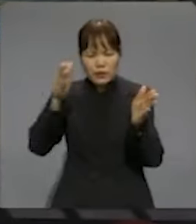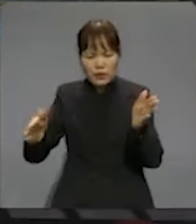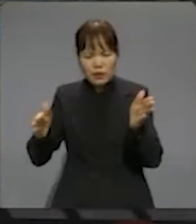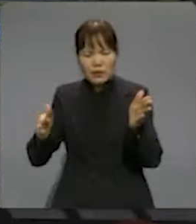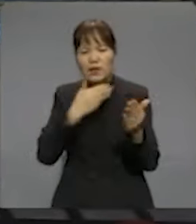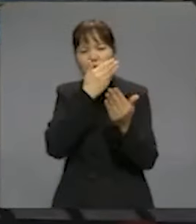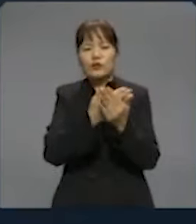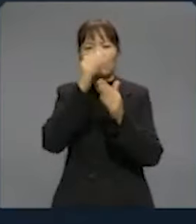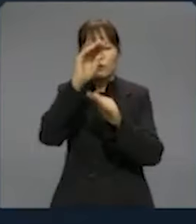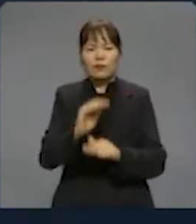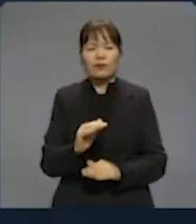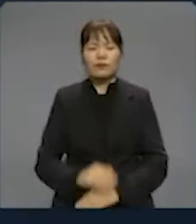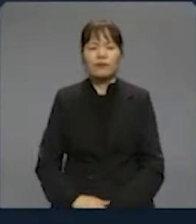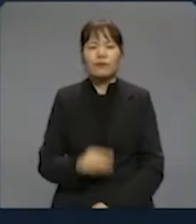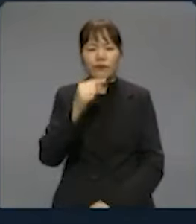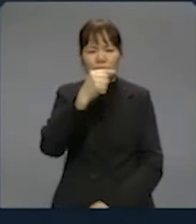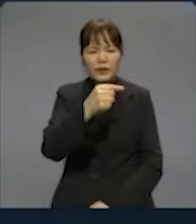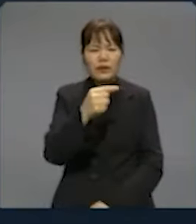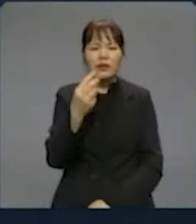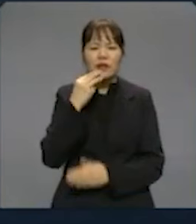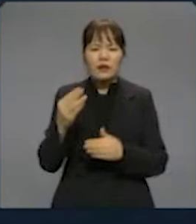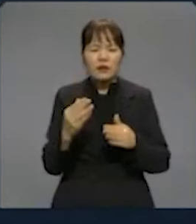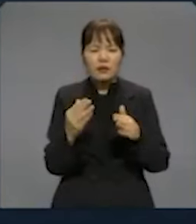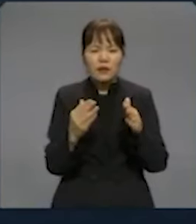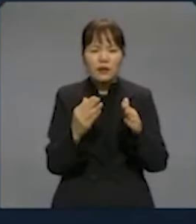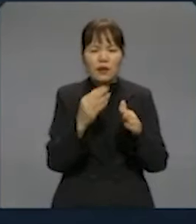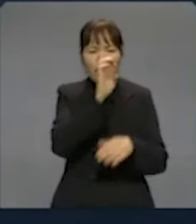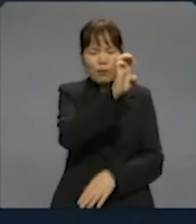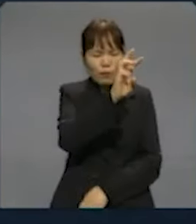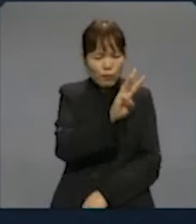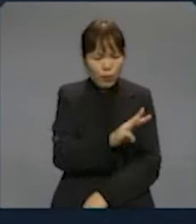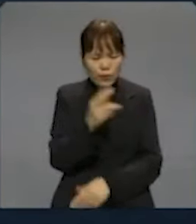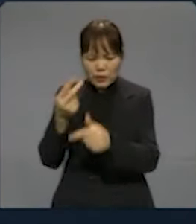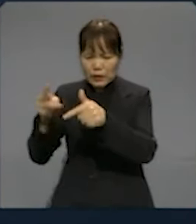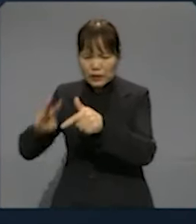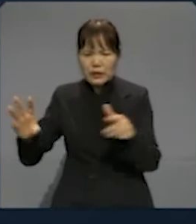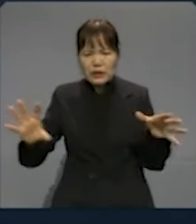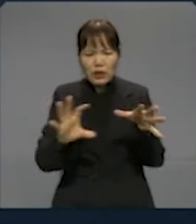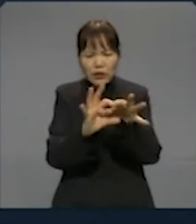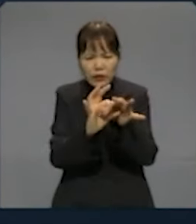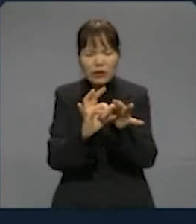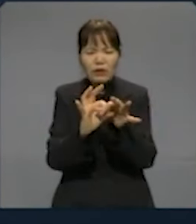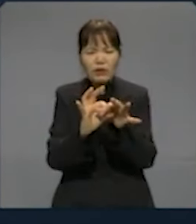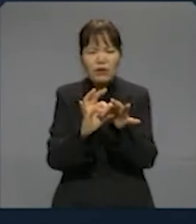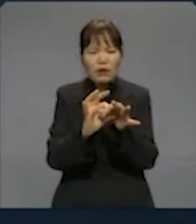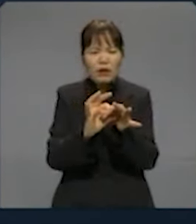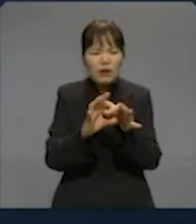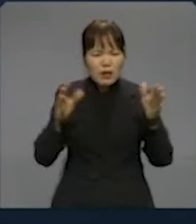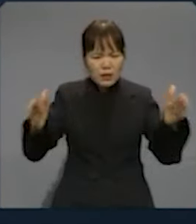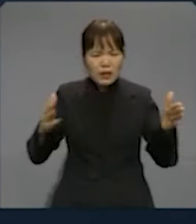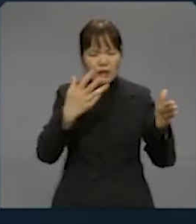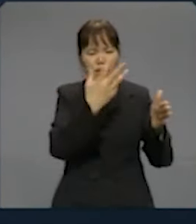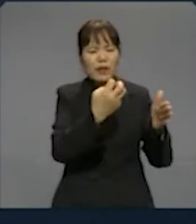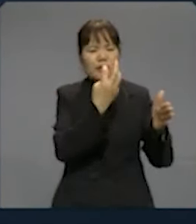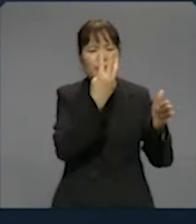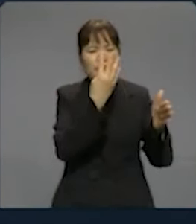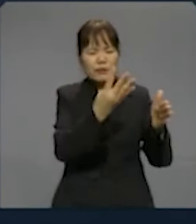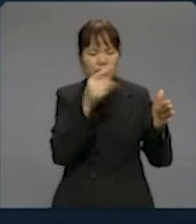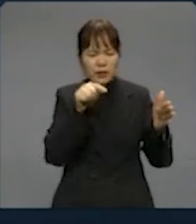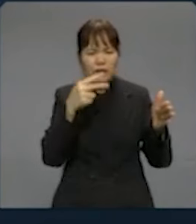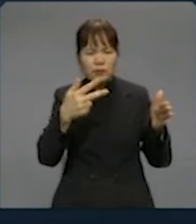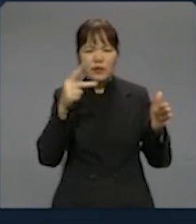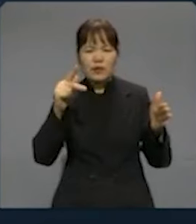게 핵심입니다. G노선은 경기 동북부 포천과 인천을 연결하는 84.7km